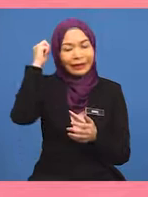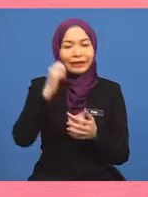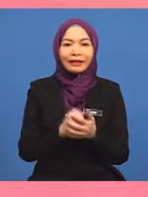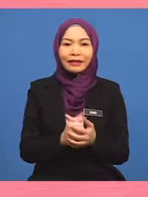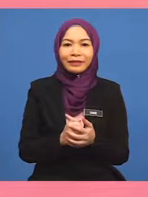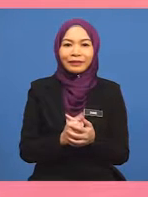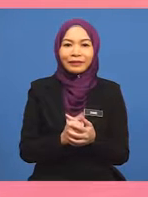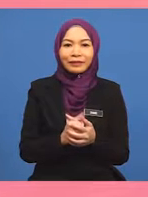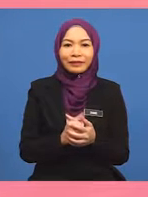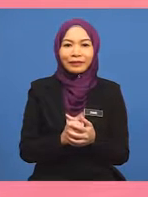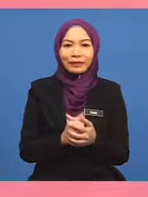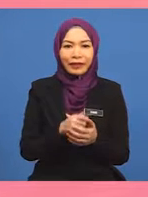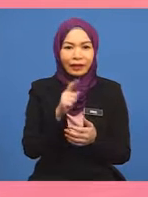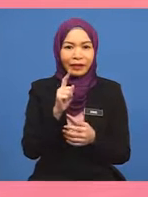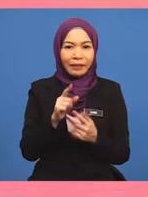pertama.